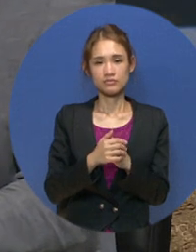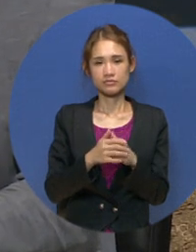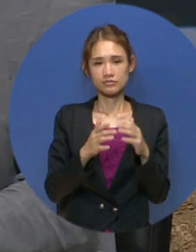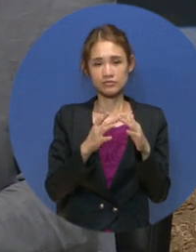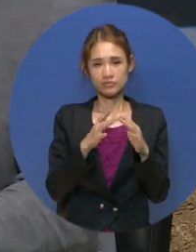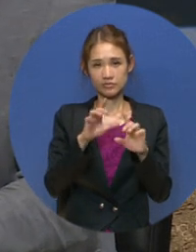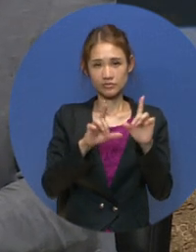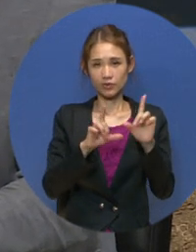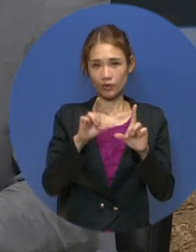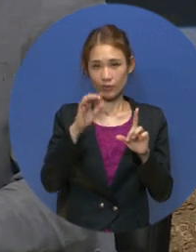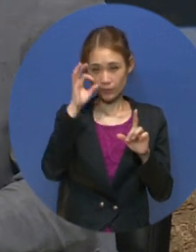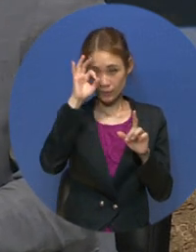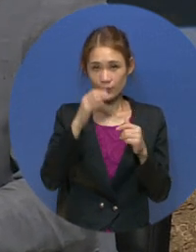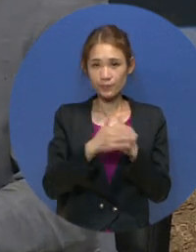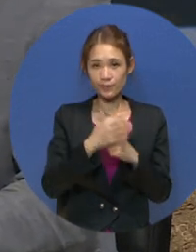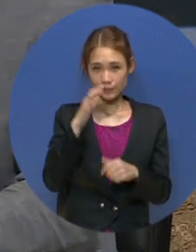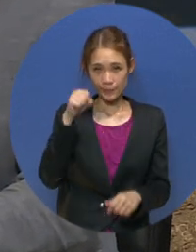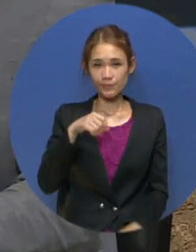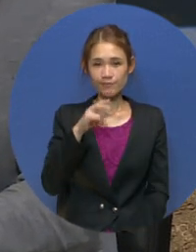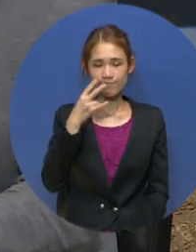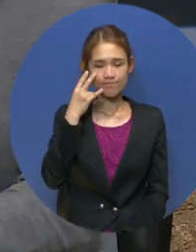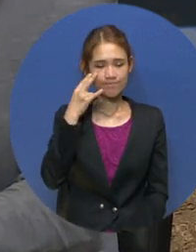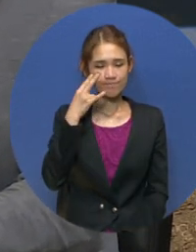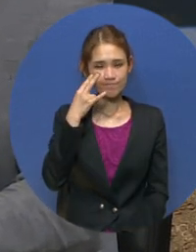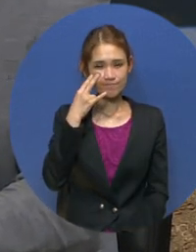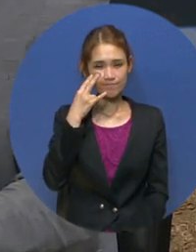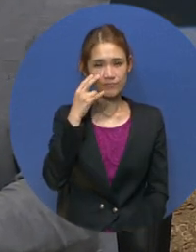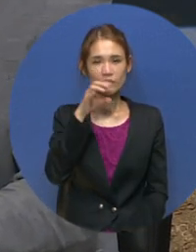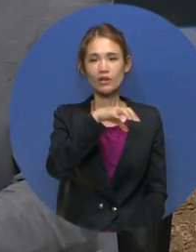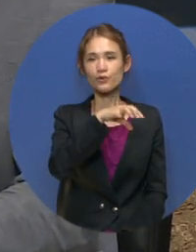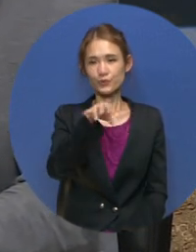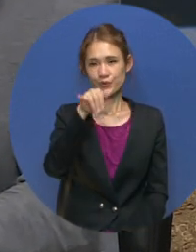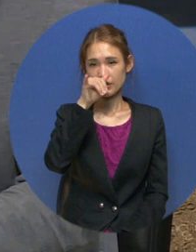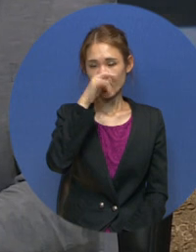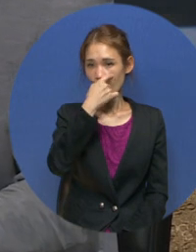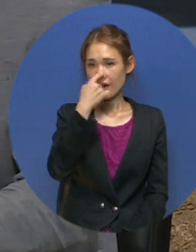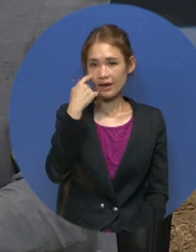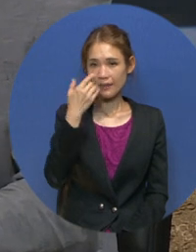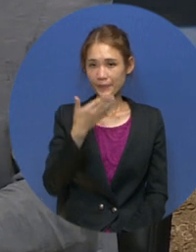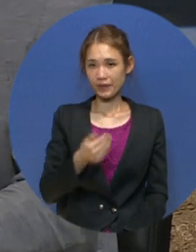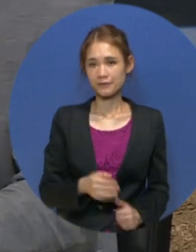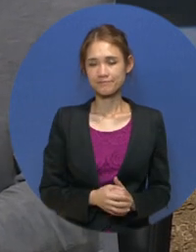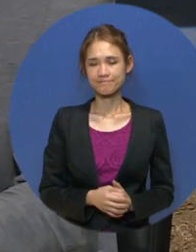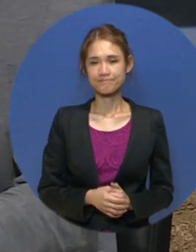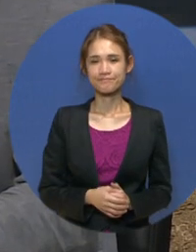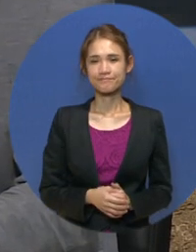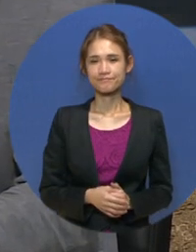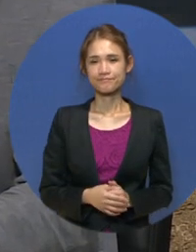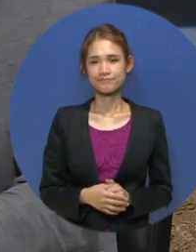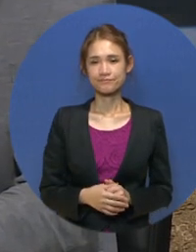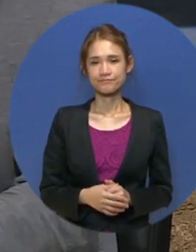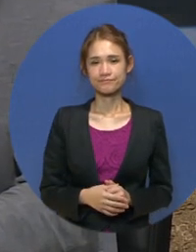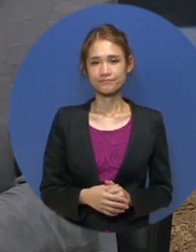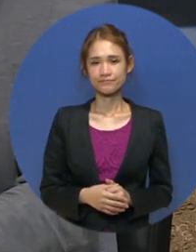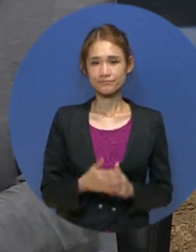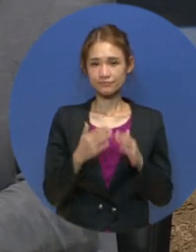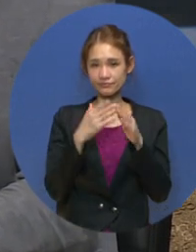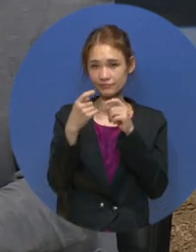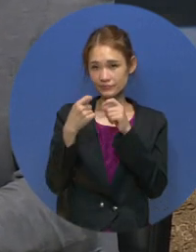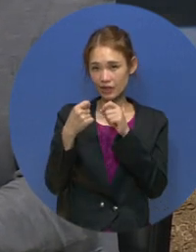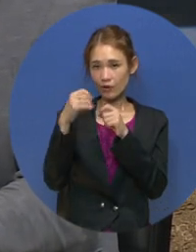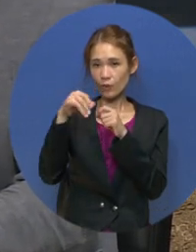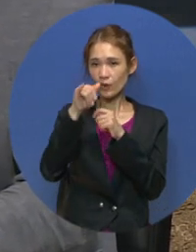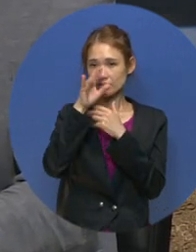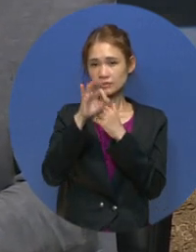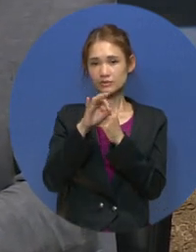이 현황을 볼 수 있나요? 네, 있습니다. 아. 네, 어디에 기증함이 있는지도 네. 다 확인 가능하시고요. 네, 그래서 그렇습니다. 집 가까운 곳에 있으면은